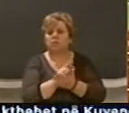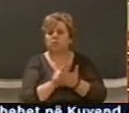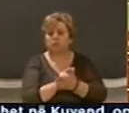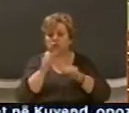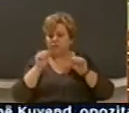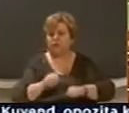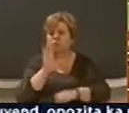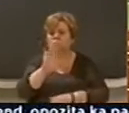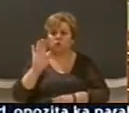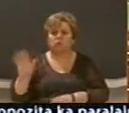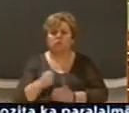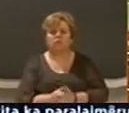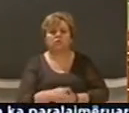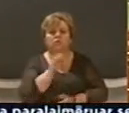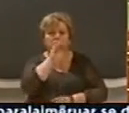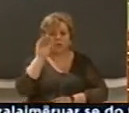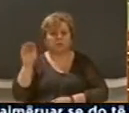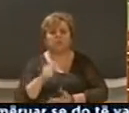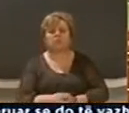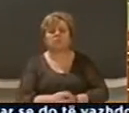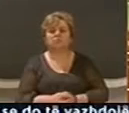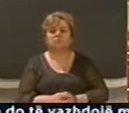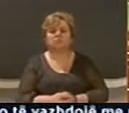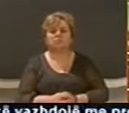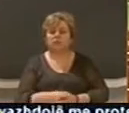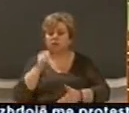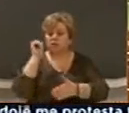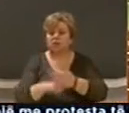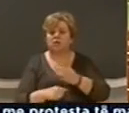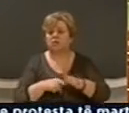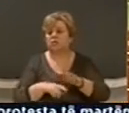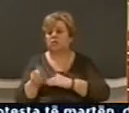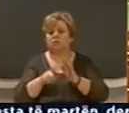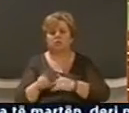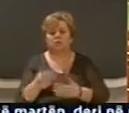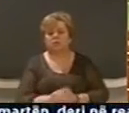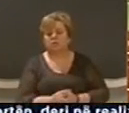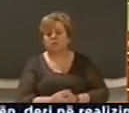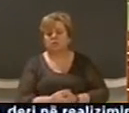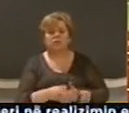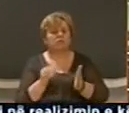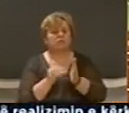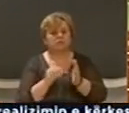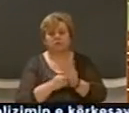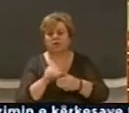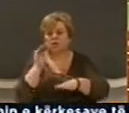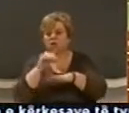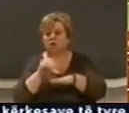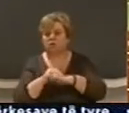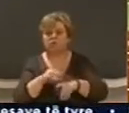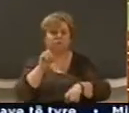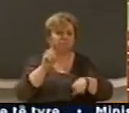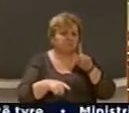qeveria juaj do të thret zërin e ndërgjegjes për të ndaluar këtë mjerim? Dhe nuk mjafton ndonjë deklaratë aty